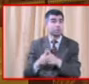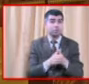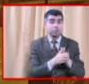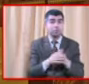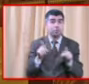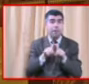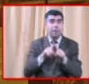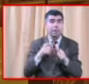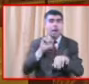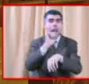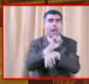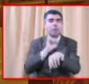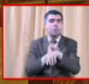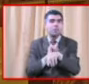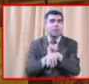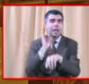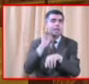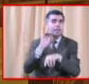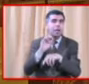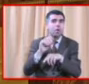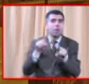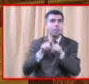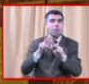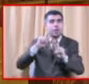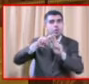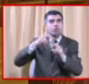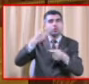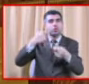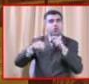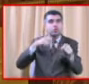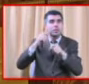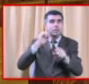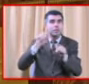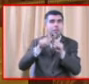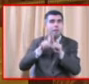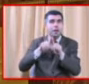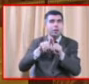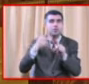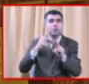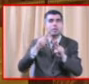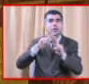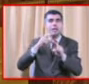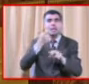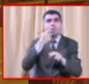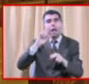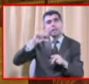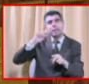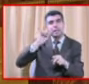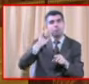سوائر ديال الأدوية اللي تتحتسب على الأثمان ديال الجينيريك على الأدوية الجنيسة. لذلك سيد